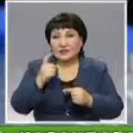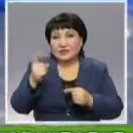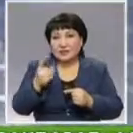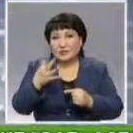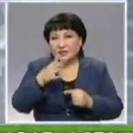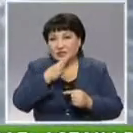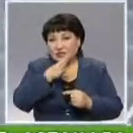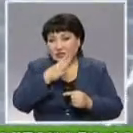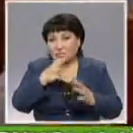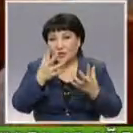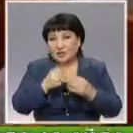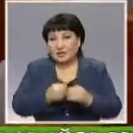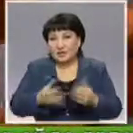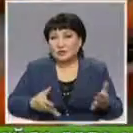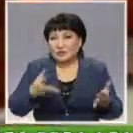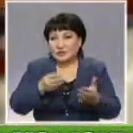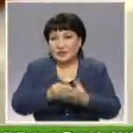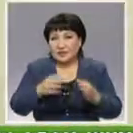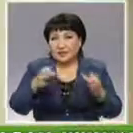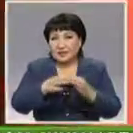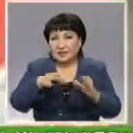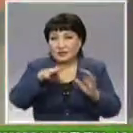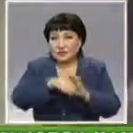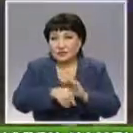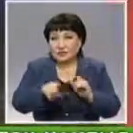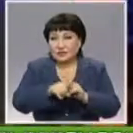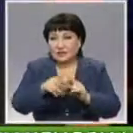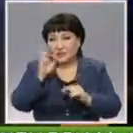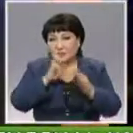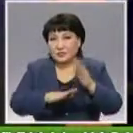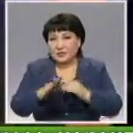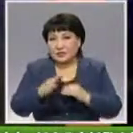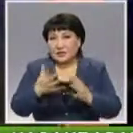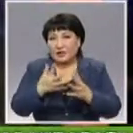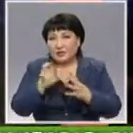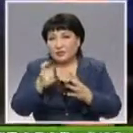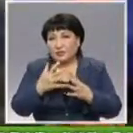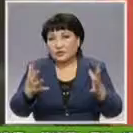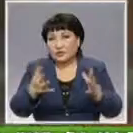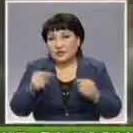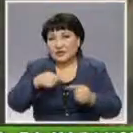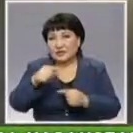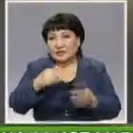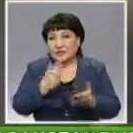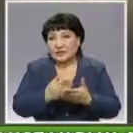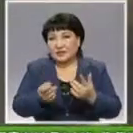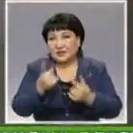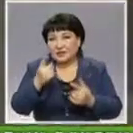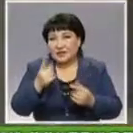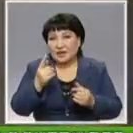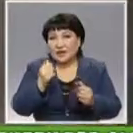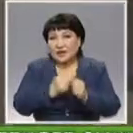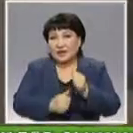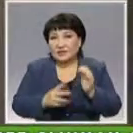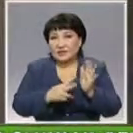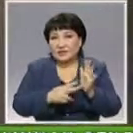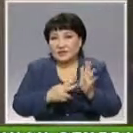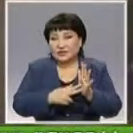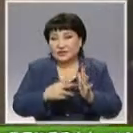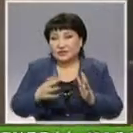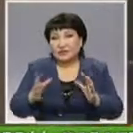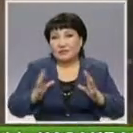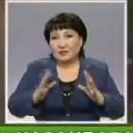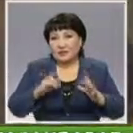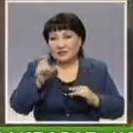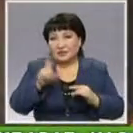төлем жасамайды. Санаққа жүгінсек, еліміз бойынша 2 миллионға жуық кәсіпкер бар екен. Соның әр жетінші қалталы азаматы Алматыдан көрінеді.